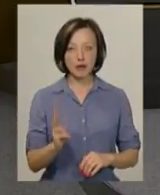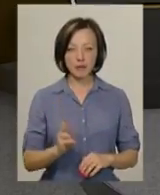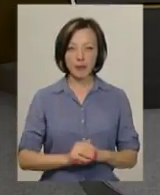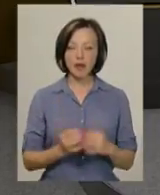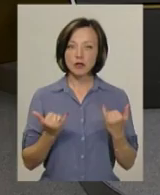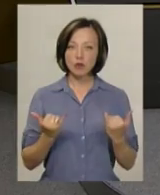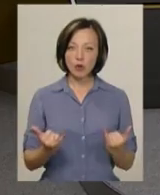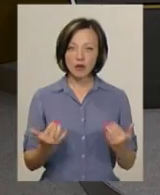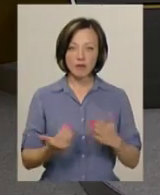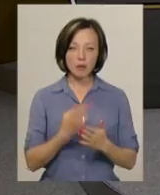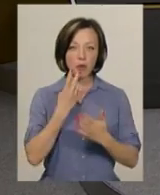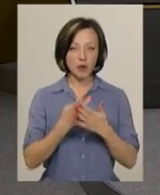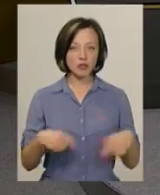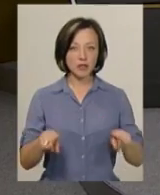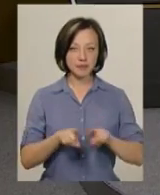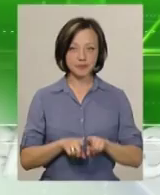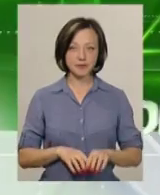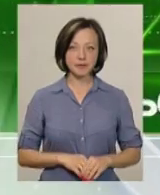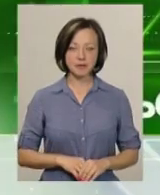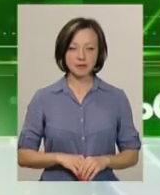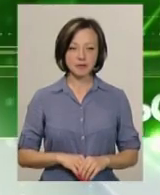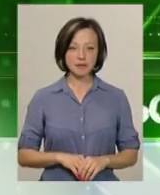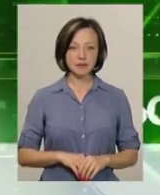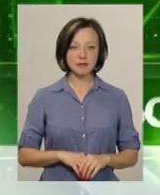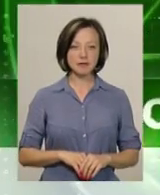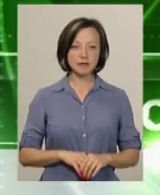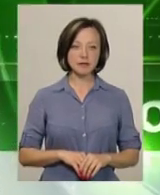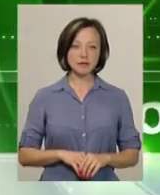Рибак. Сьогодні у випуску ви побачите.